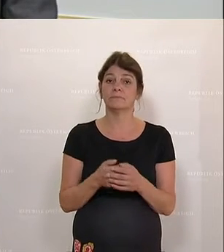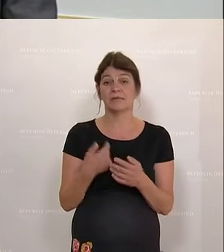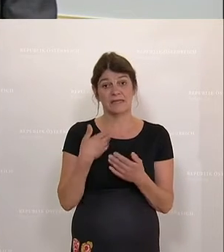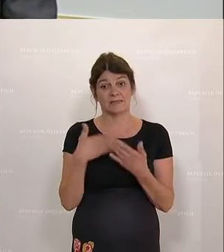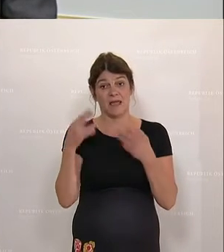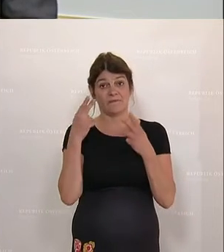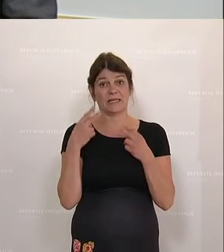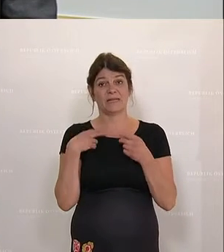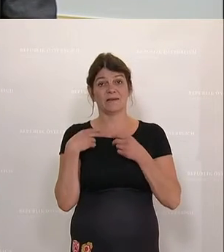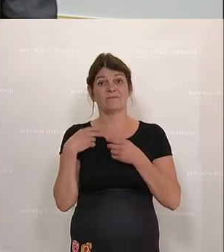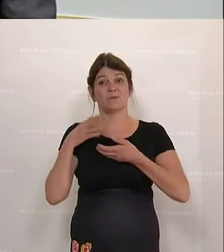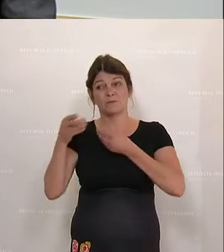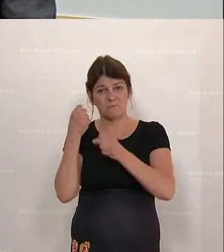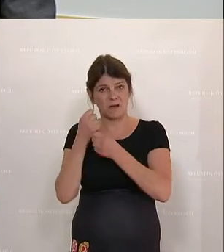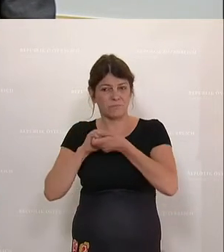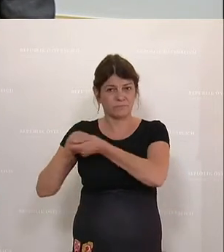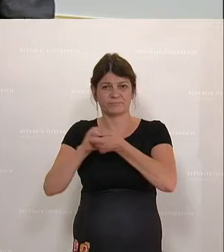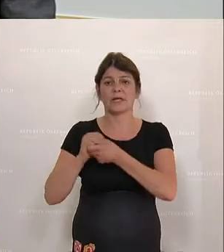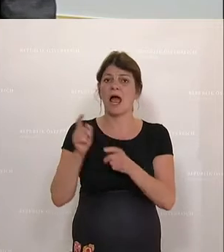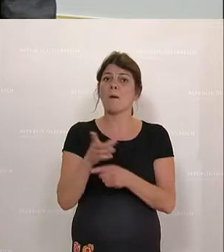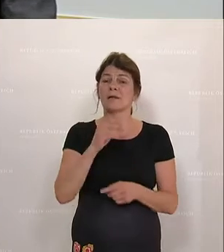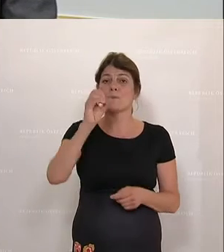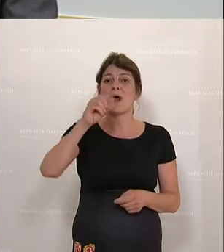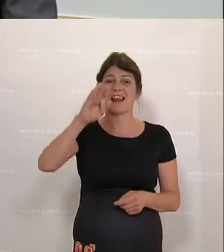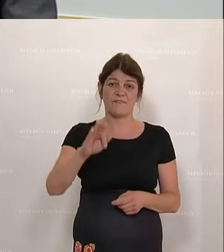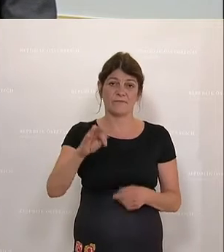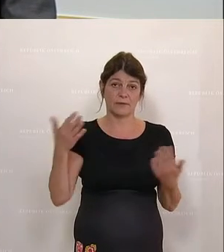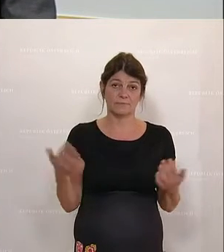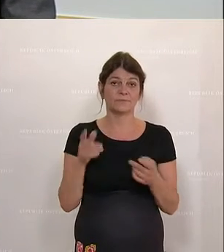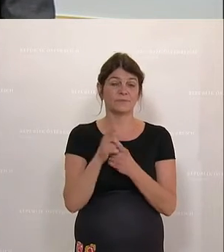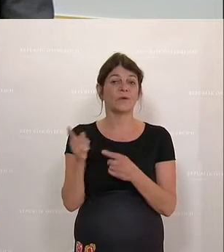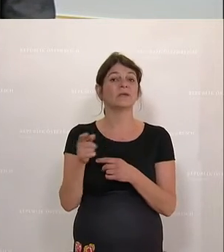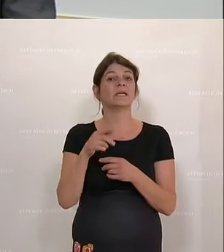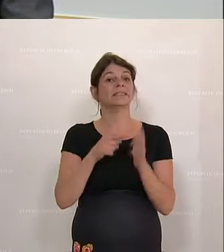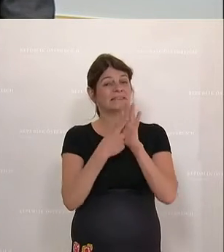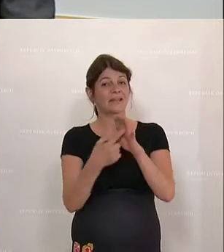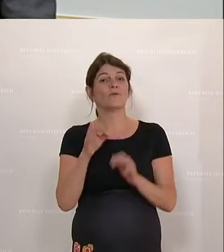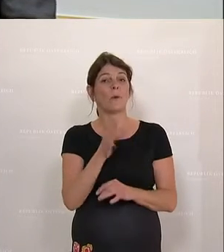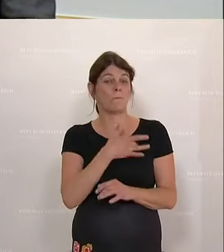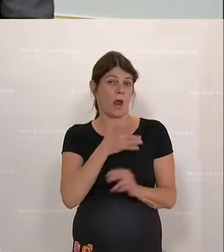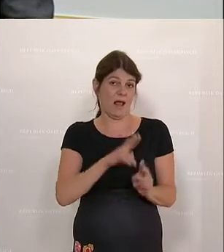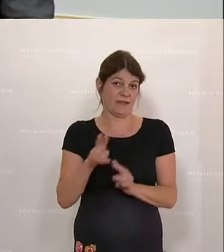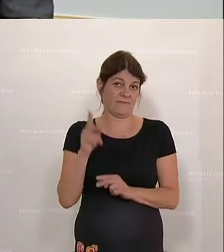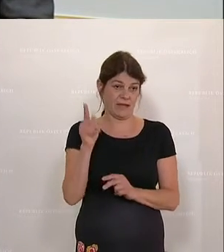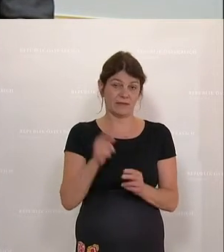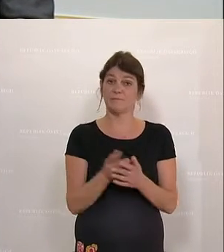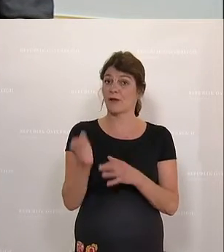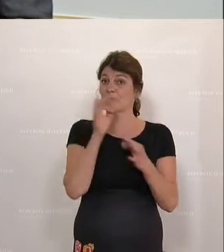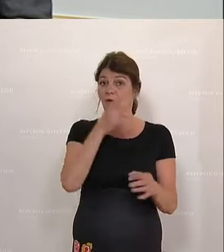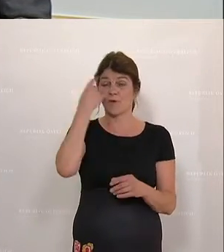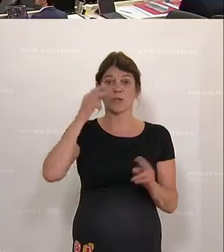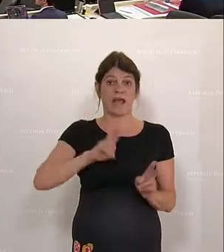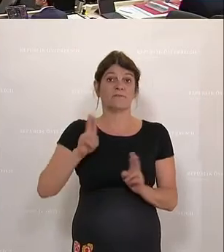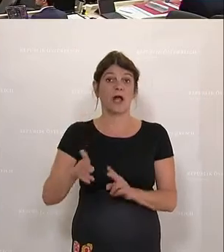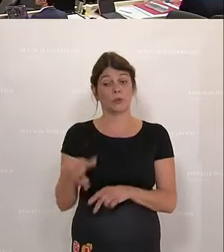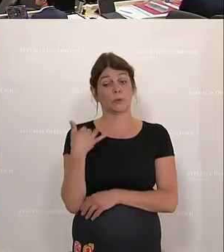wichtige Kooperationen, unter anderem mit dem ORF und der Sendung Bürgeranwalt. Das ist für die Volksanwaltschaft